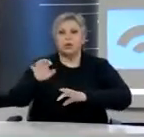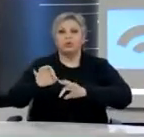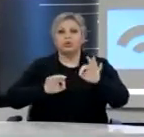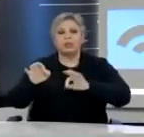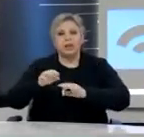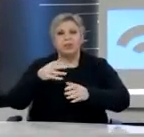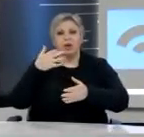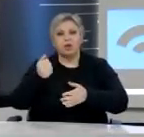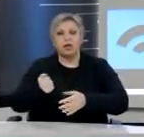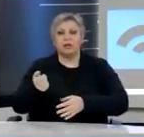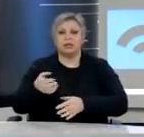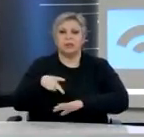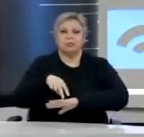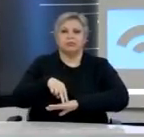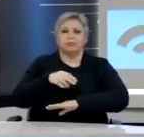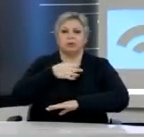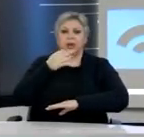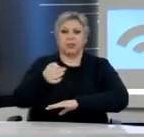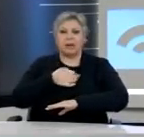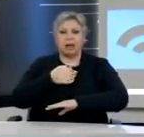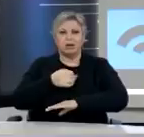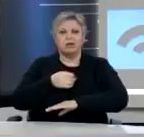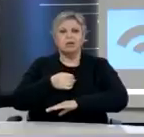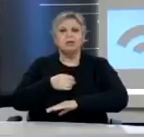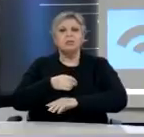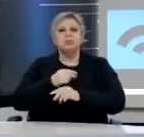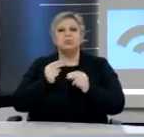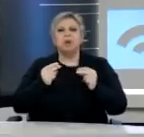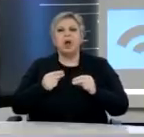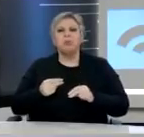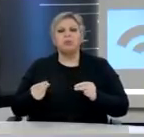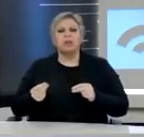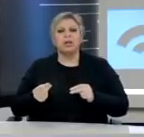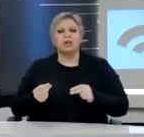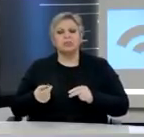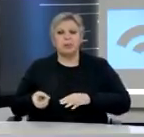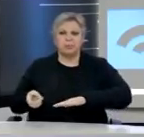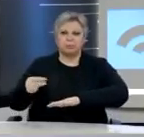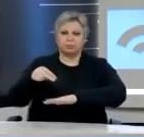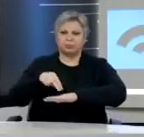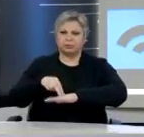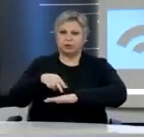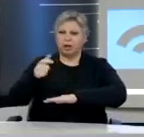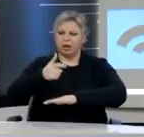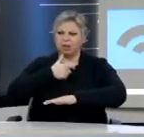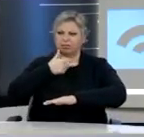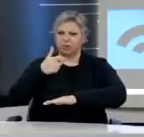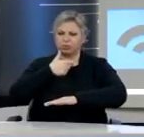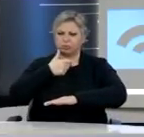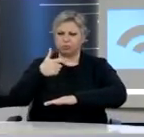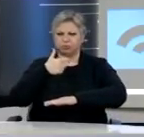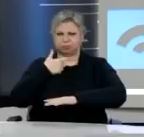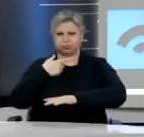κατέληξε ο κ. Μητσοτάκης να αναγυγνώσει μέσα στην Ελληνική Βουλή, σε έντονο ύφος, όπως παρατήρησα στην αρχή της ομιλίας μου,